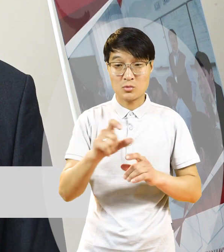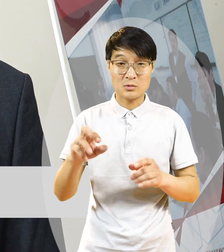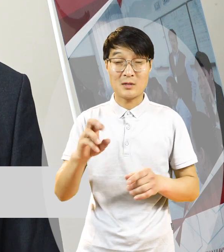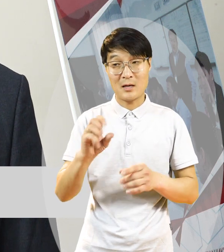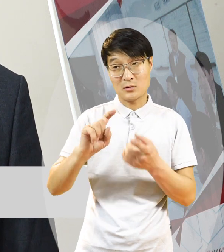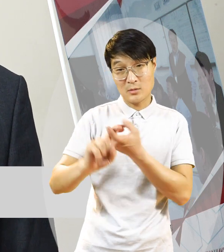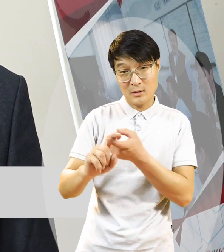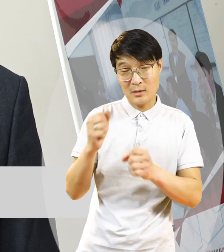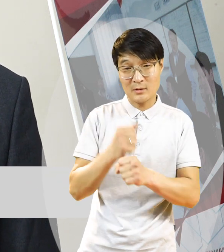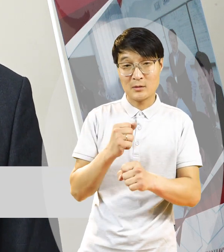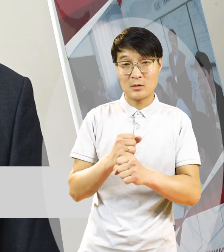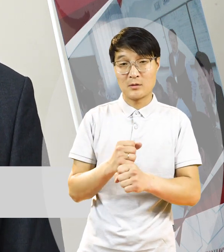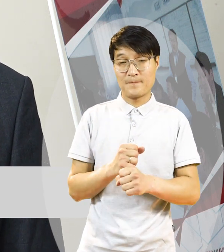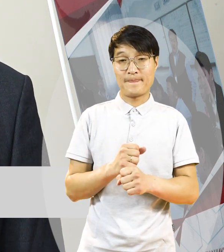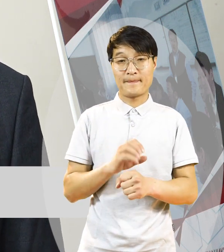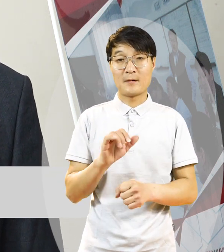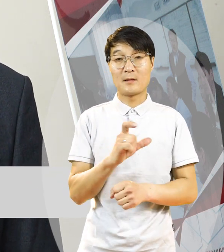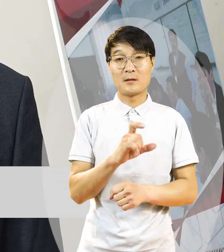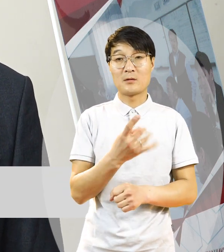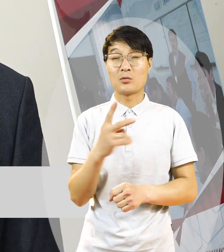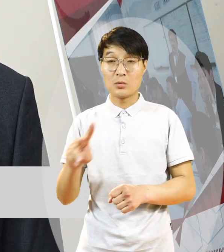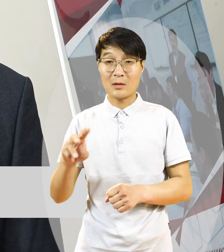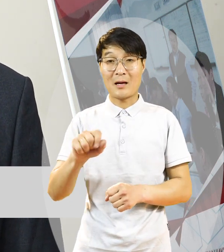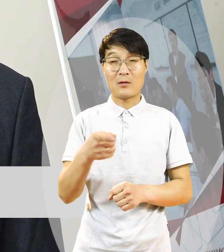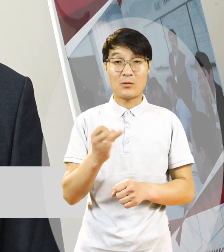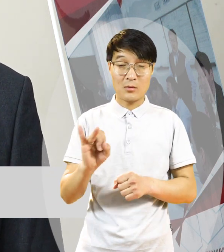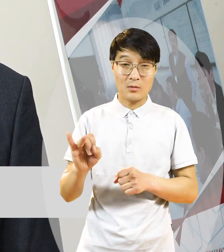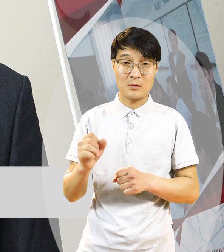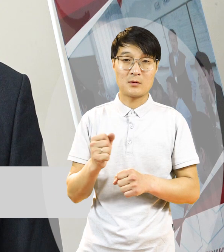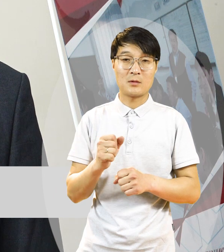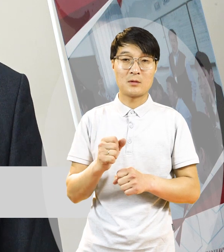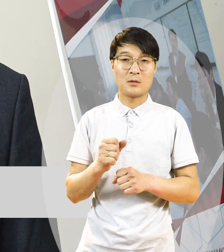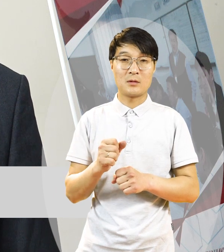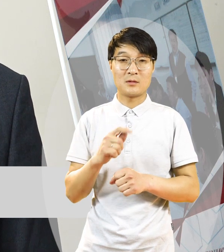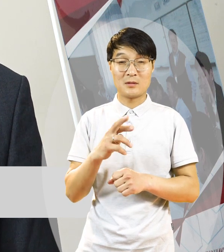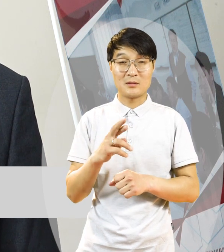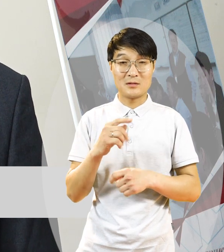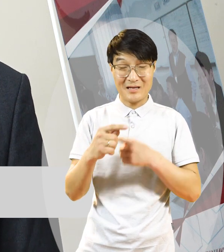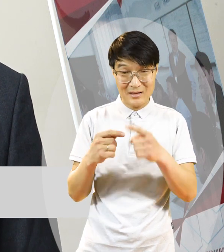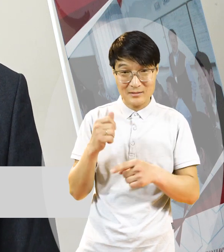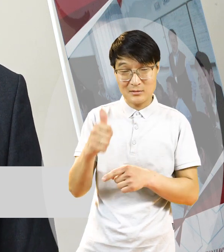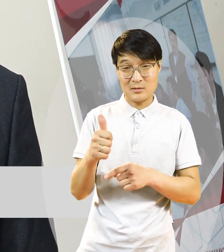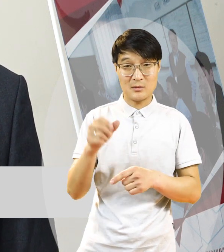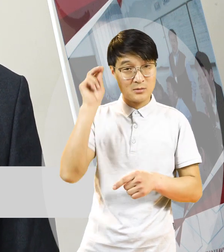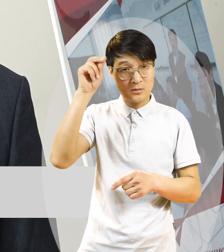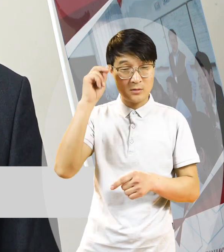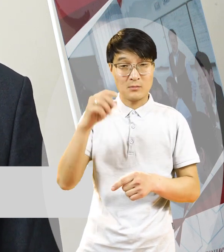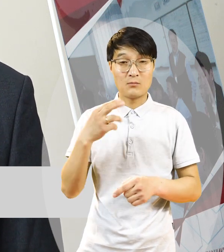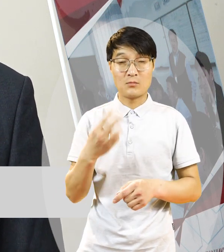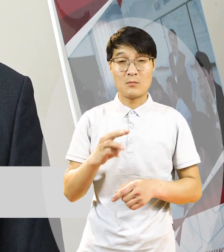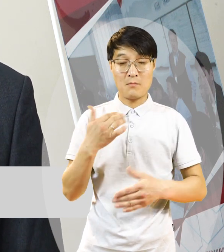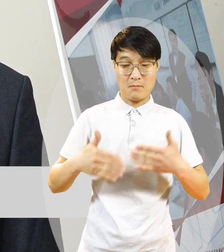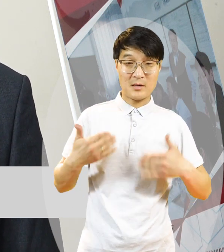ажиллах вэ за хөдөлмөрийн аюулгүй байдал эрүүл ахуйн одоо талын соёлоодыг одоо хэрхэн бусдад түгээж одоо дэлгэрүүлэх вэ за багшийн хөгжлийг